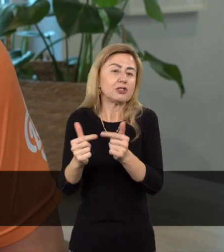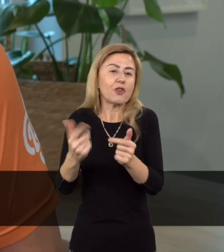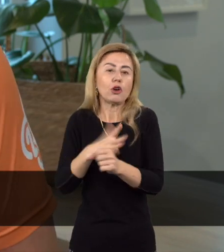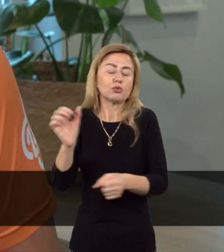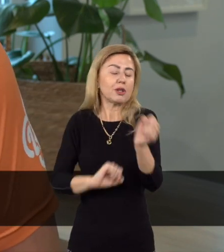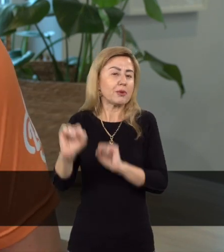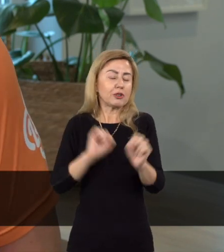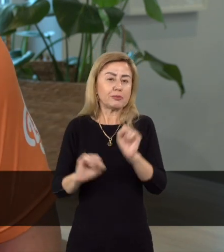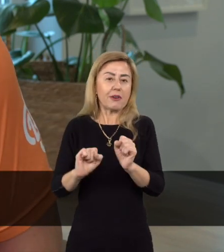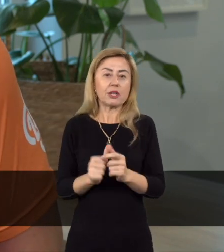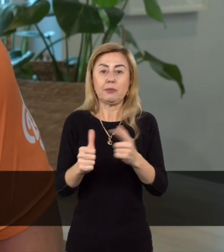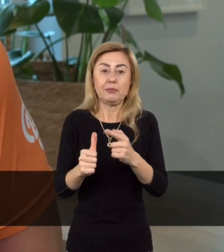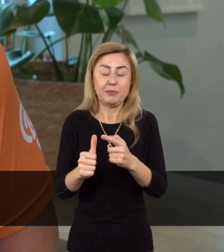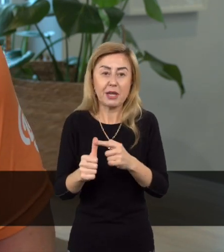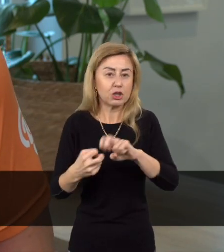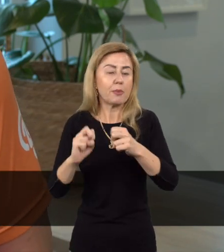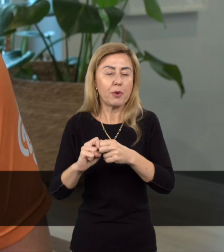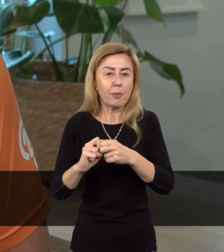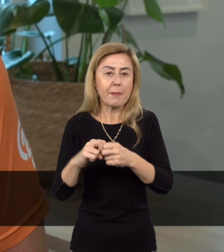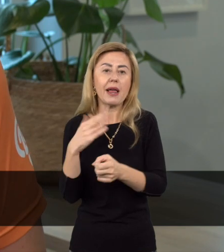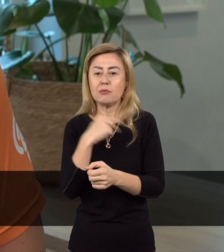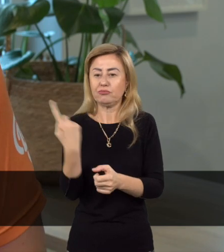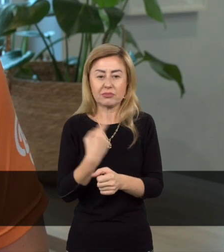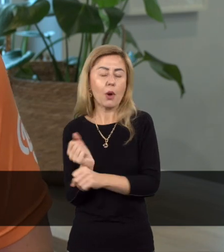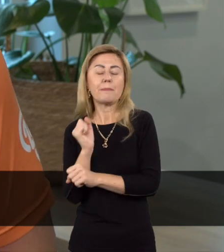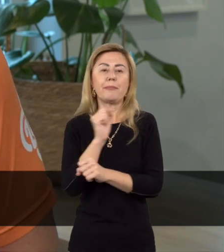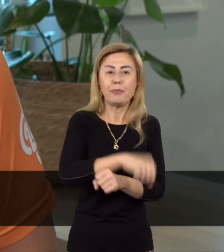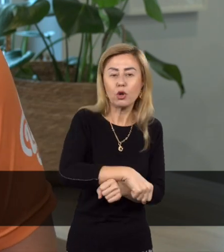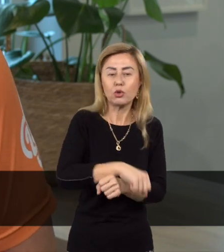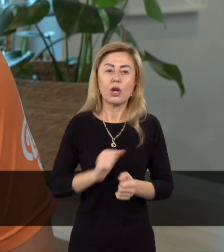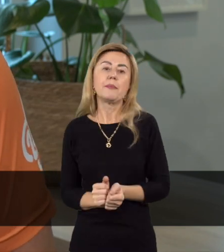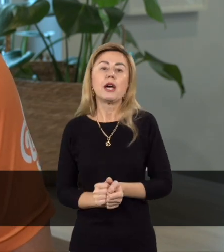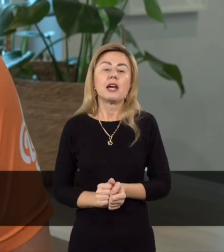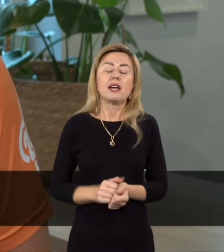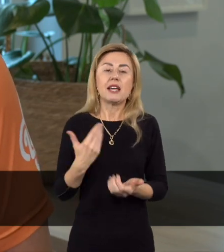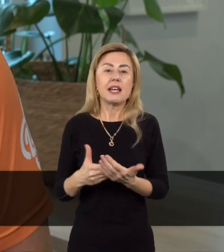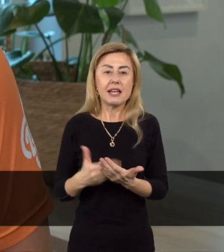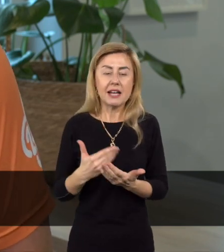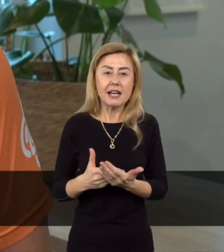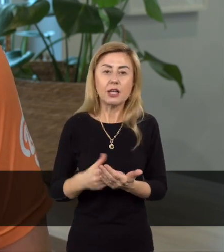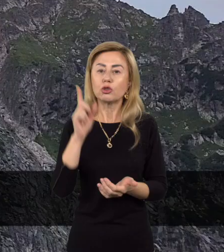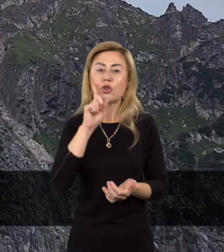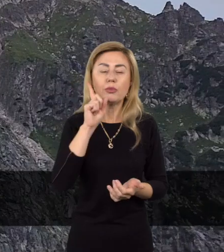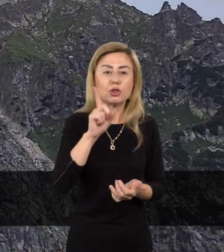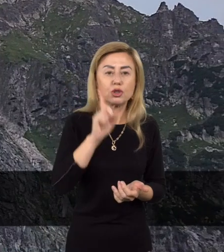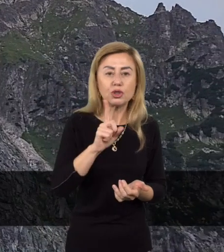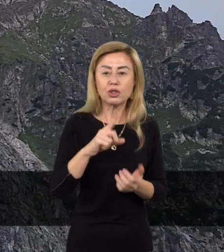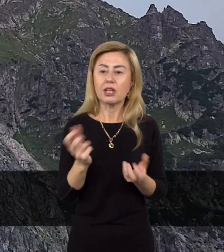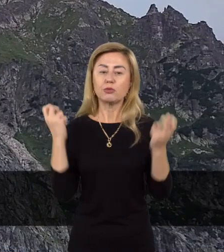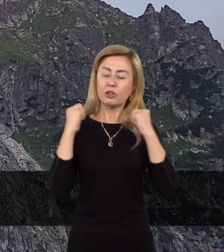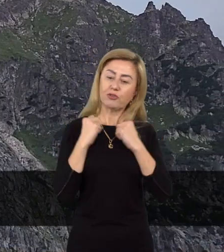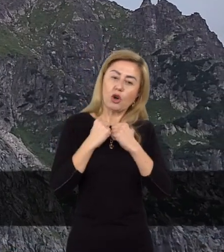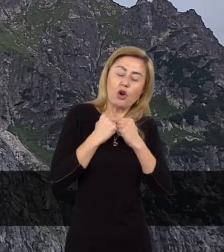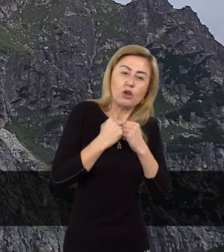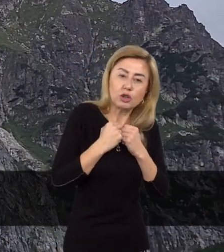pierwsza bariera, która właściwie nie istnieje, dlatego że do pokonania tej bariery są nasi szerpowie. Każde wnoszenie na